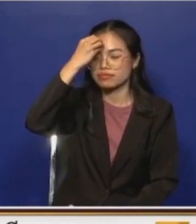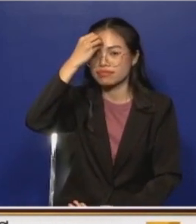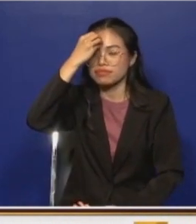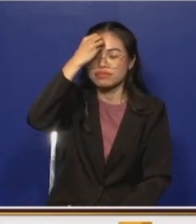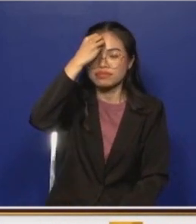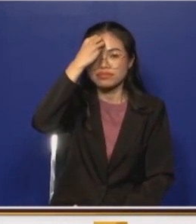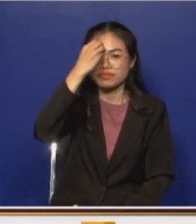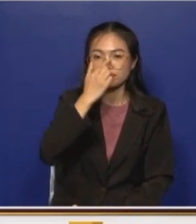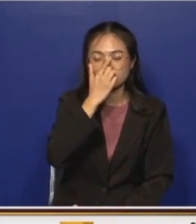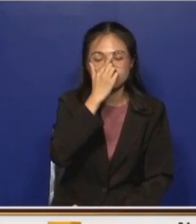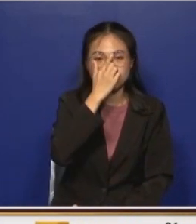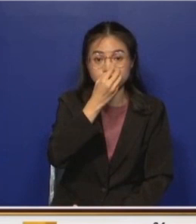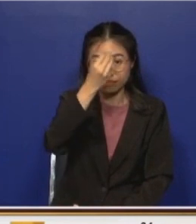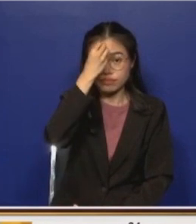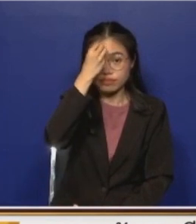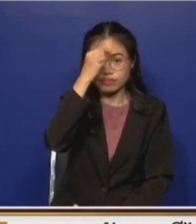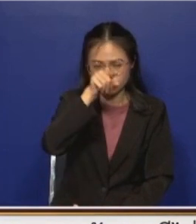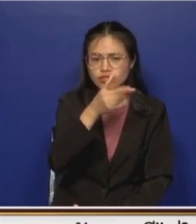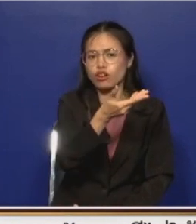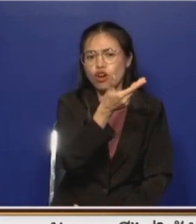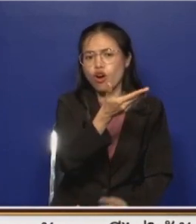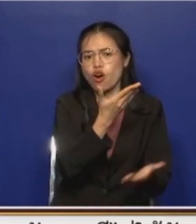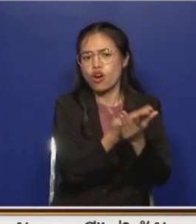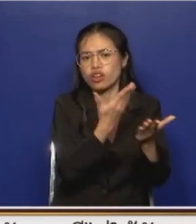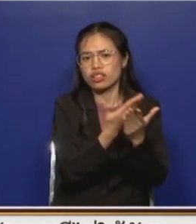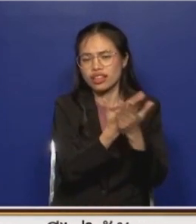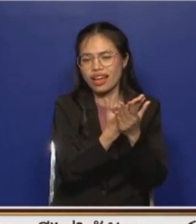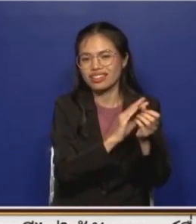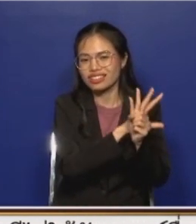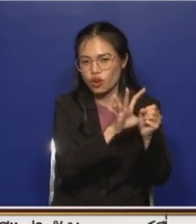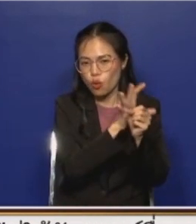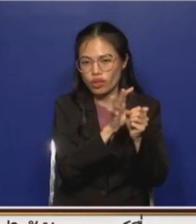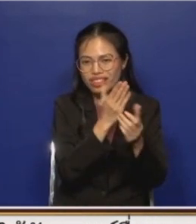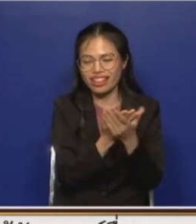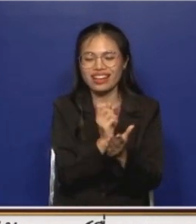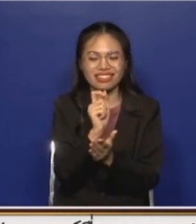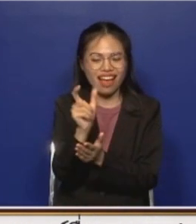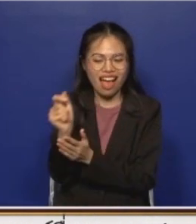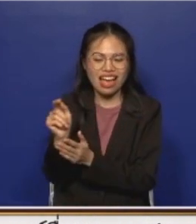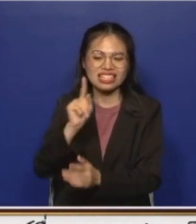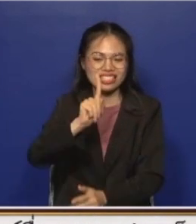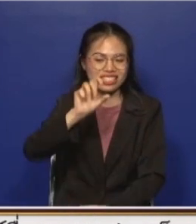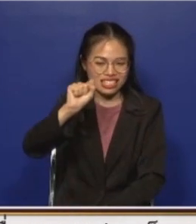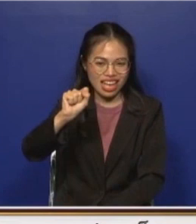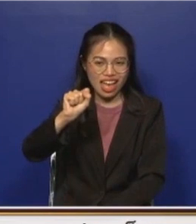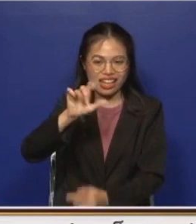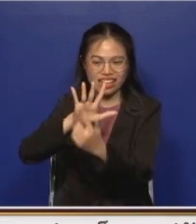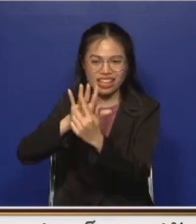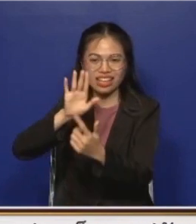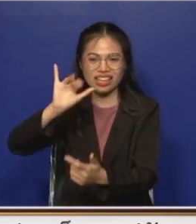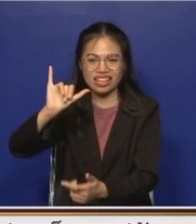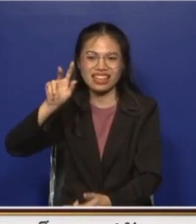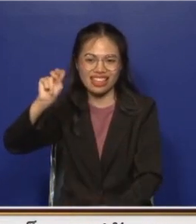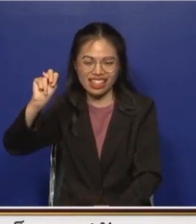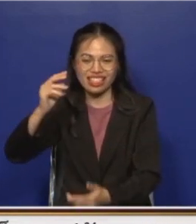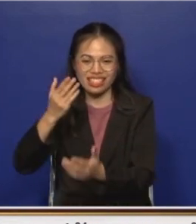สำเนาครัวฮะหรือสำเนาทะเบียนบ้านฮะแม้แต่กระทั่งนักเรียนไทยในญี่ปุ่นก็ยังได้รับเลยฮะเขาแ